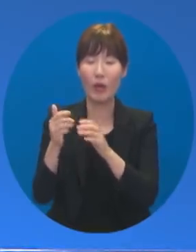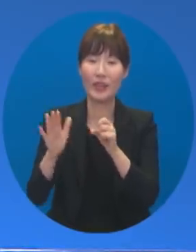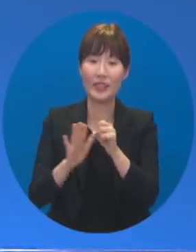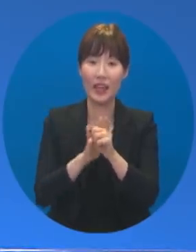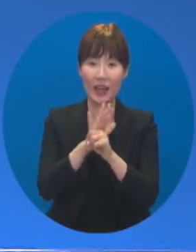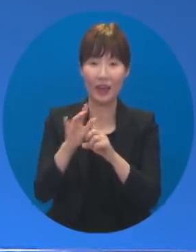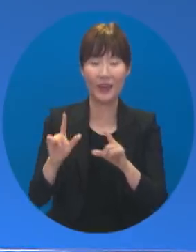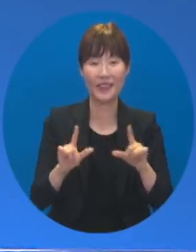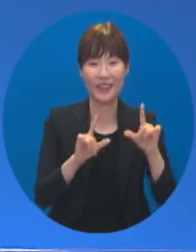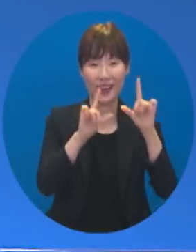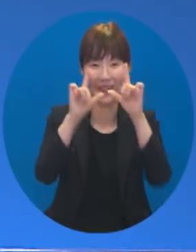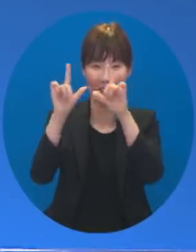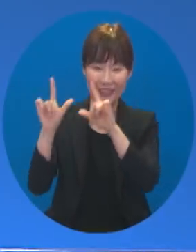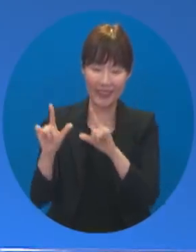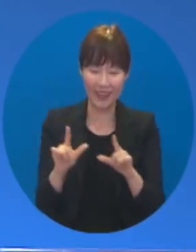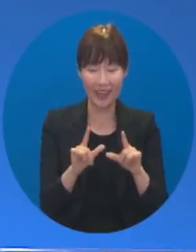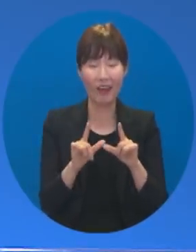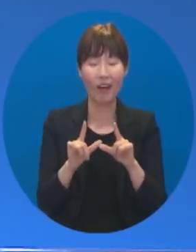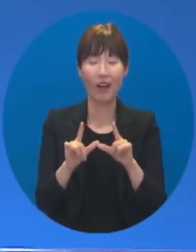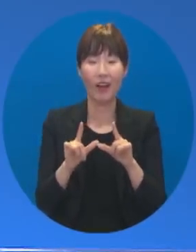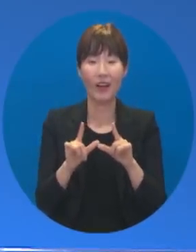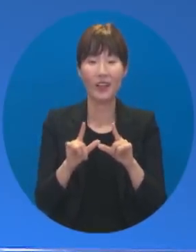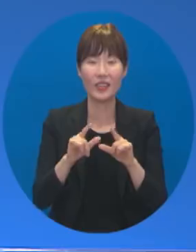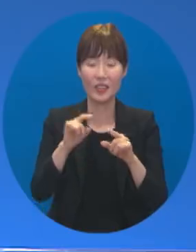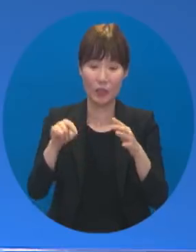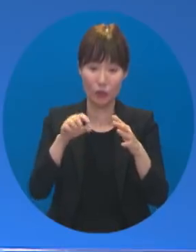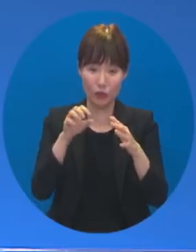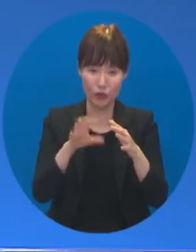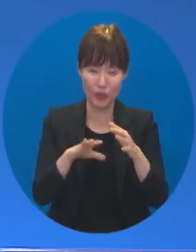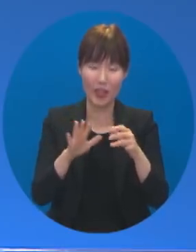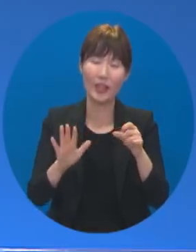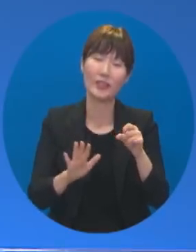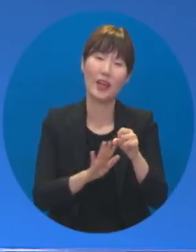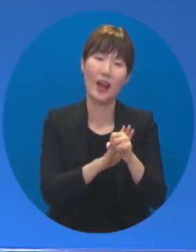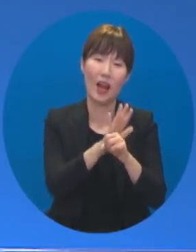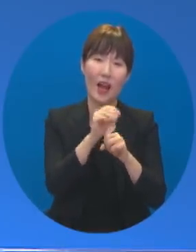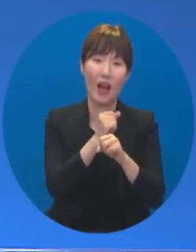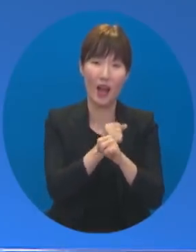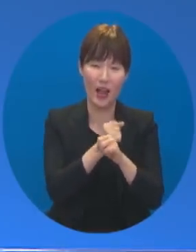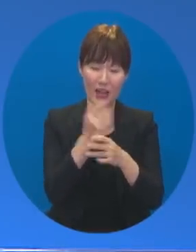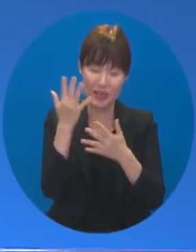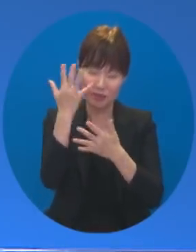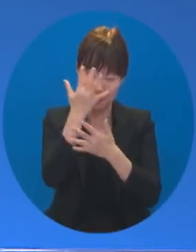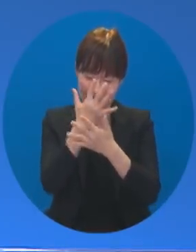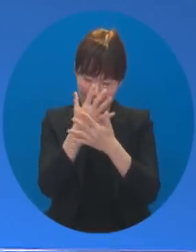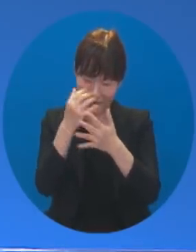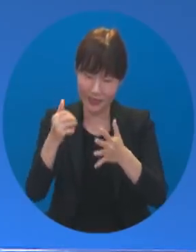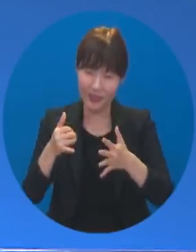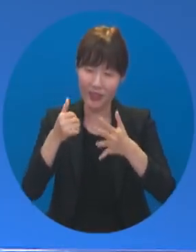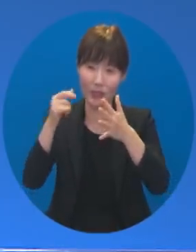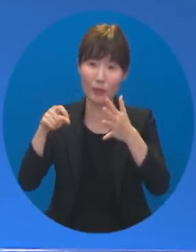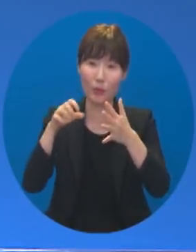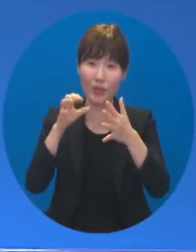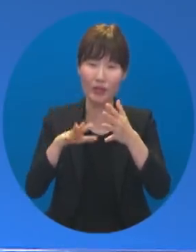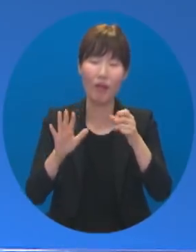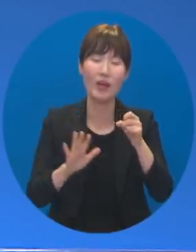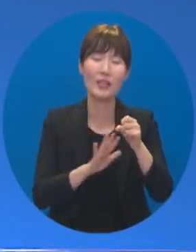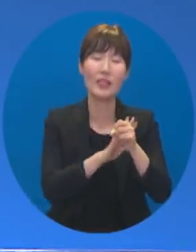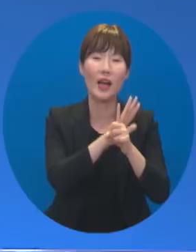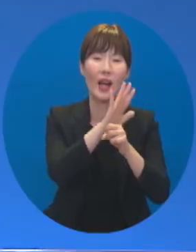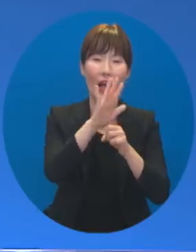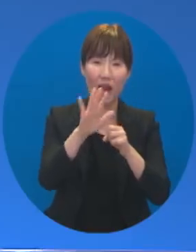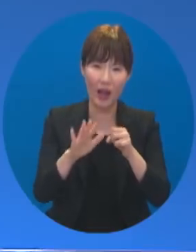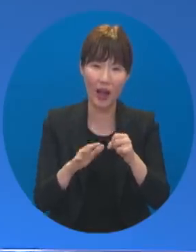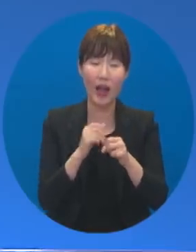살되 사랑하라 이 희미한 세상 속에서 사랑하며 살아라 라고 바울